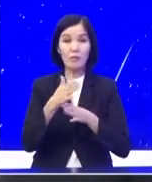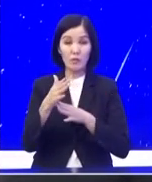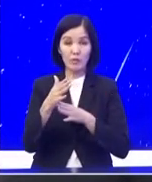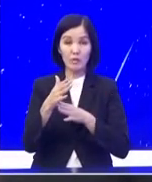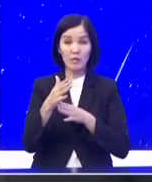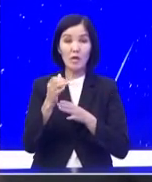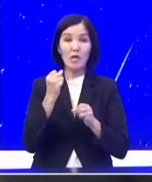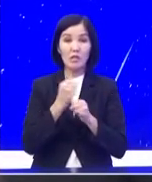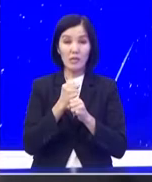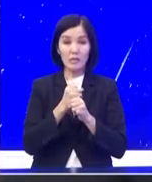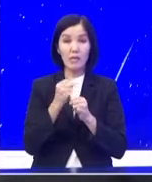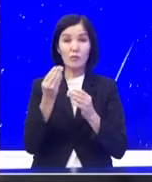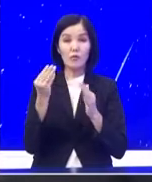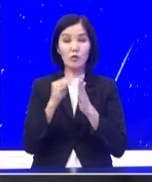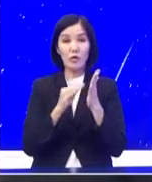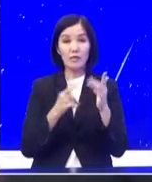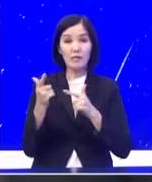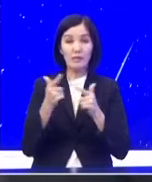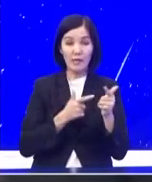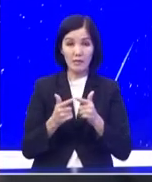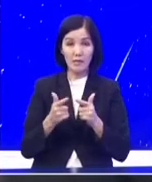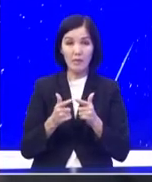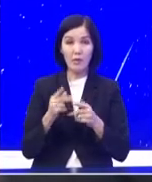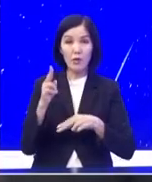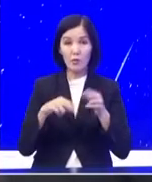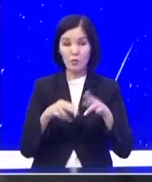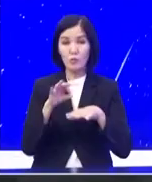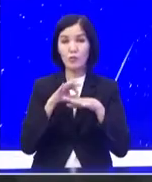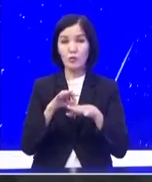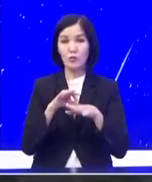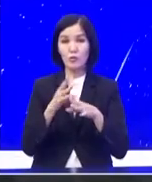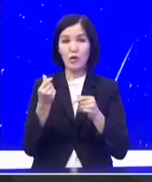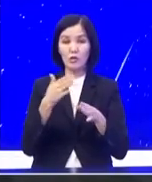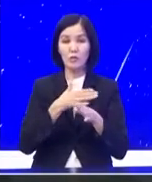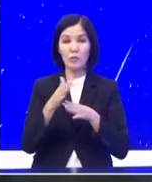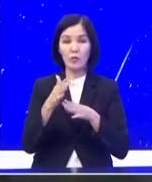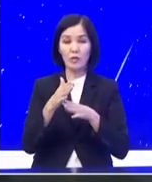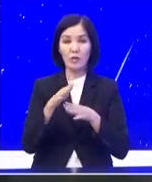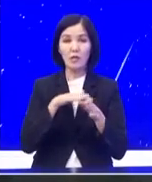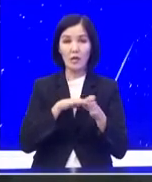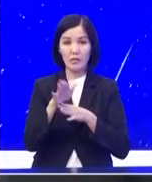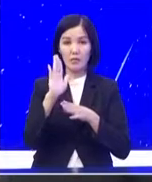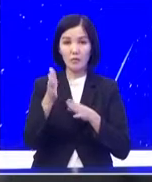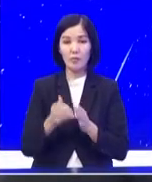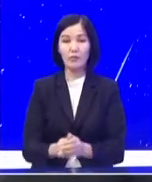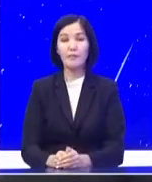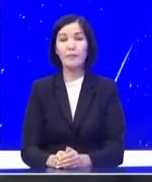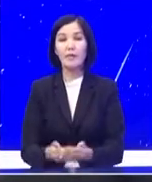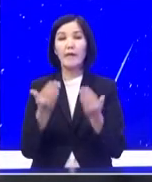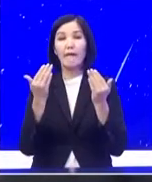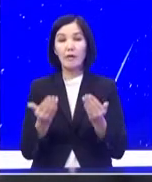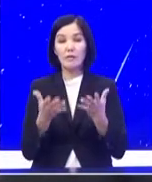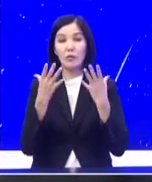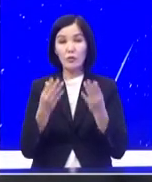проектісі жасалып, келесі уақытта жаңағы құрылыс жұмыстарын жүргізуге, тағы да ақша бөлінген жағдайда құрылыс жұмыстарын жүргіземіз. Қазіргі